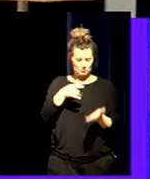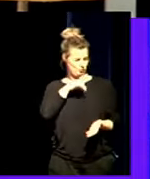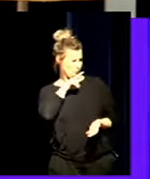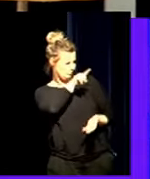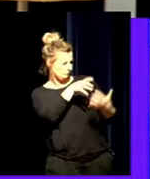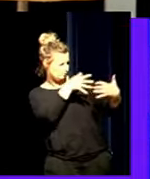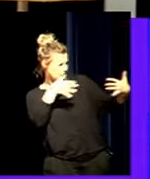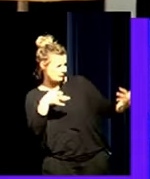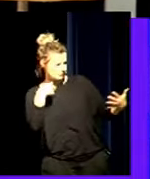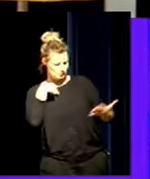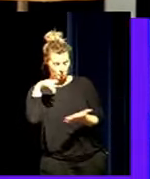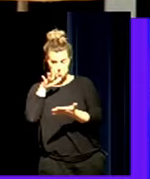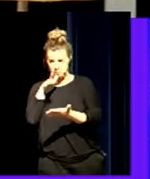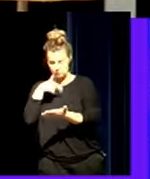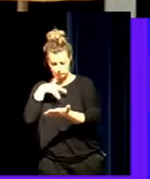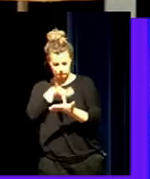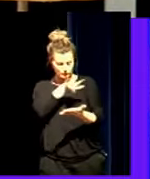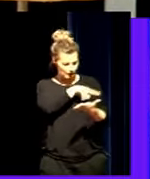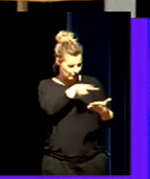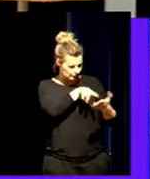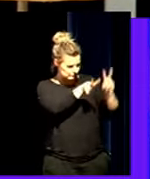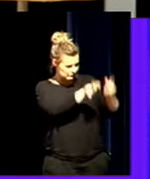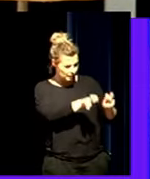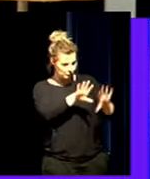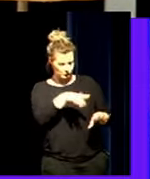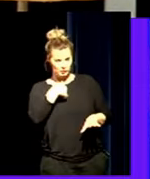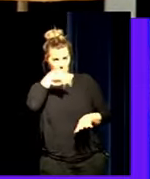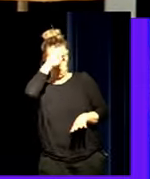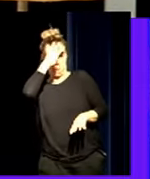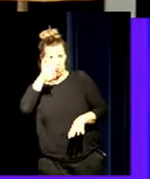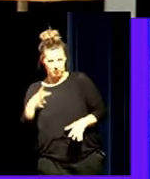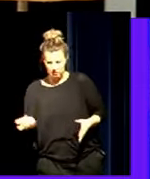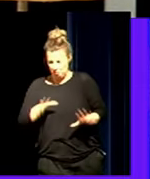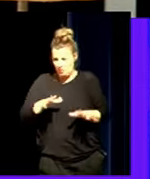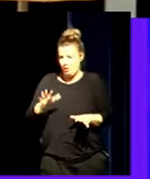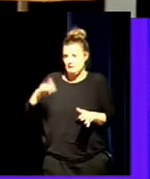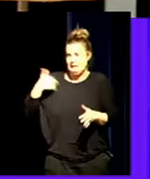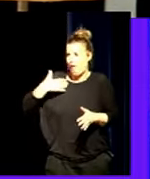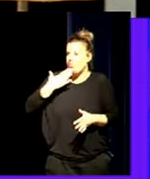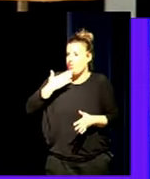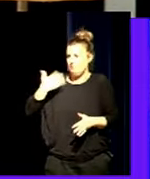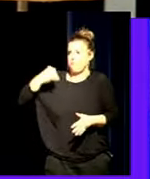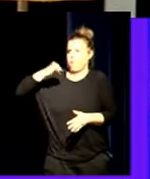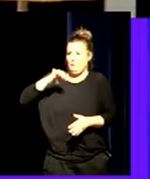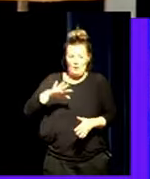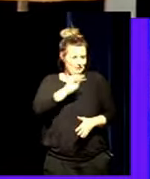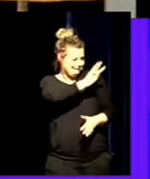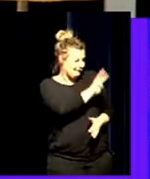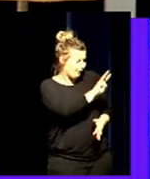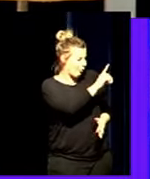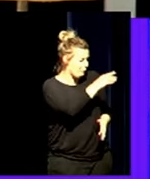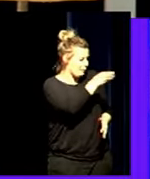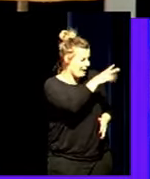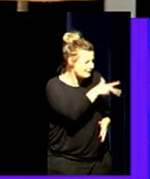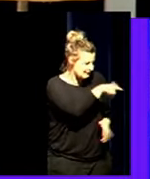dut, irakurri egin dudalako, horri buruz, baina ja, en plan, ez dakit zenbat urtegaz. Baina, hirugarren debedatzeko mutil batek